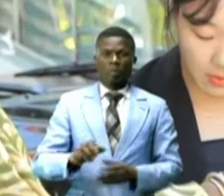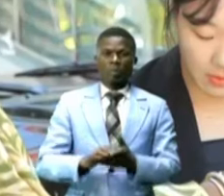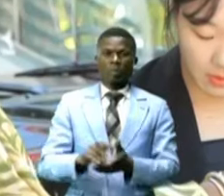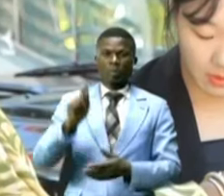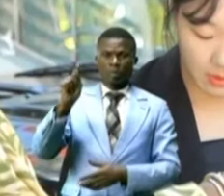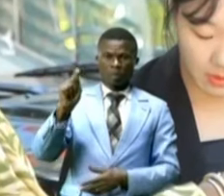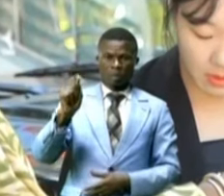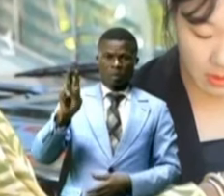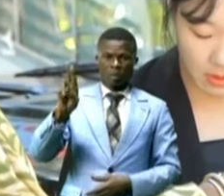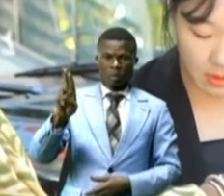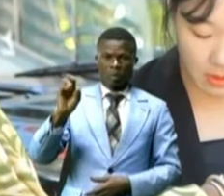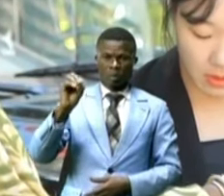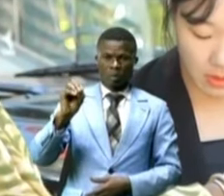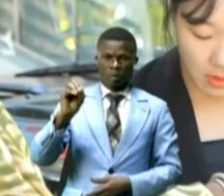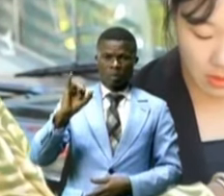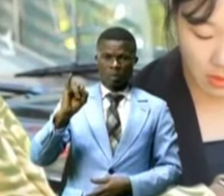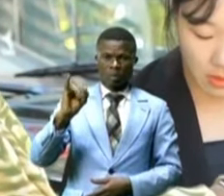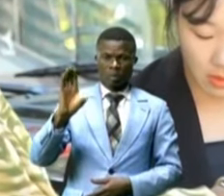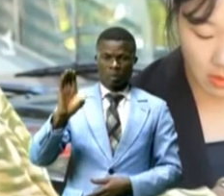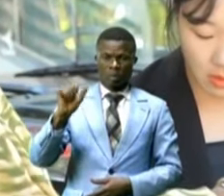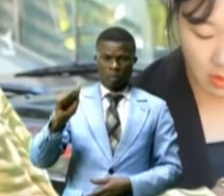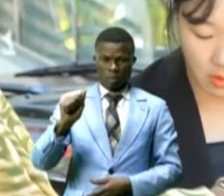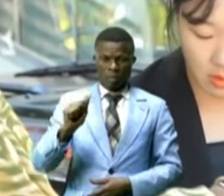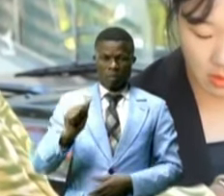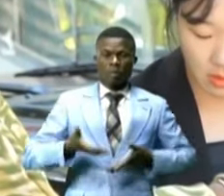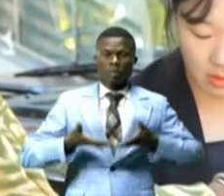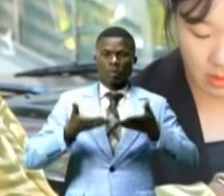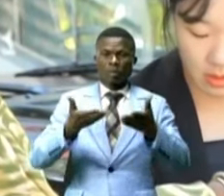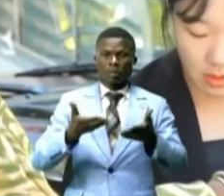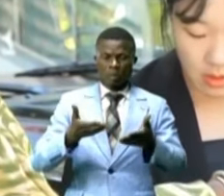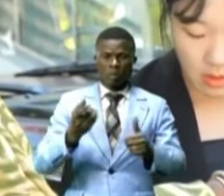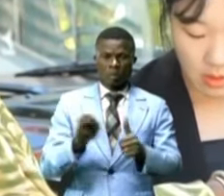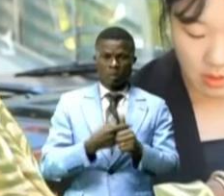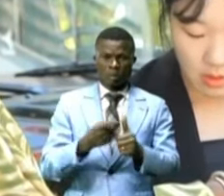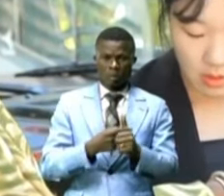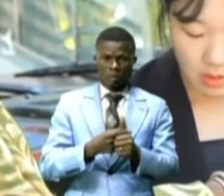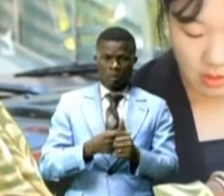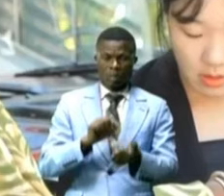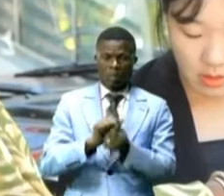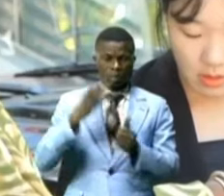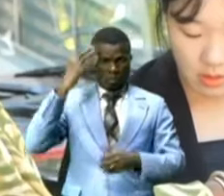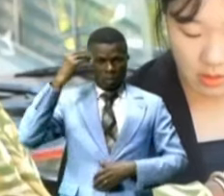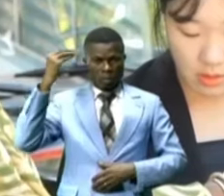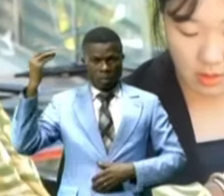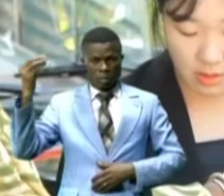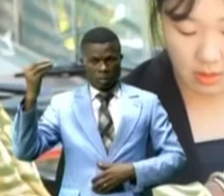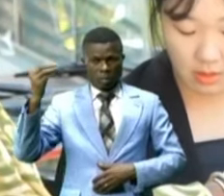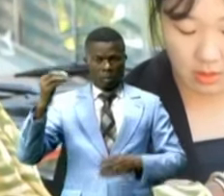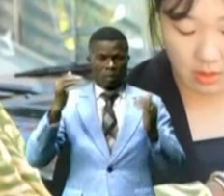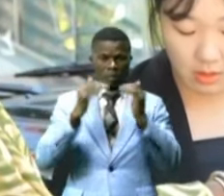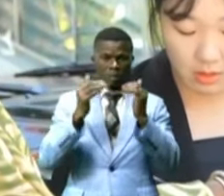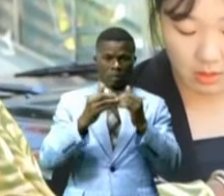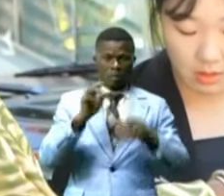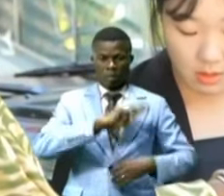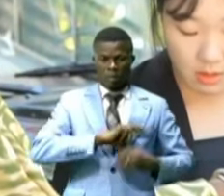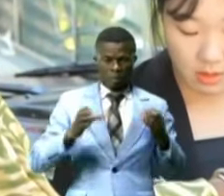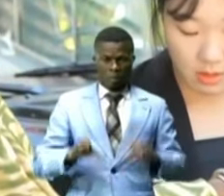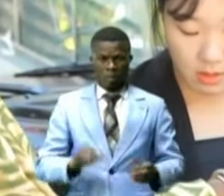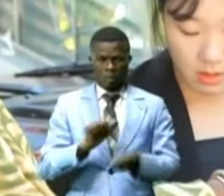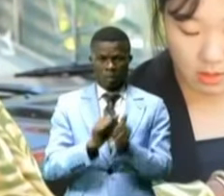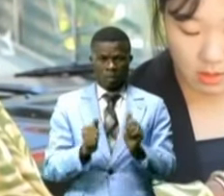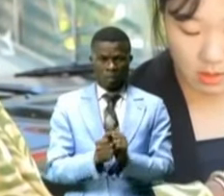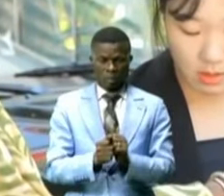Nous avons mené une discussion profonde et riche, surtout dans le domaine de coopération. Nous espérons vivement coopérer avec la RDC, surtout dans le domaine